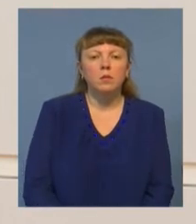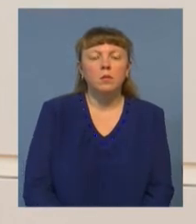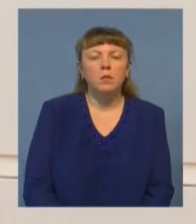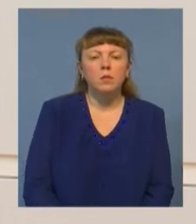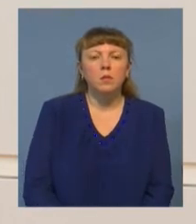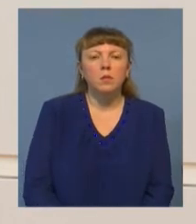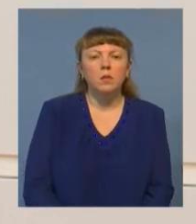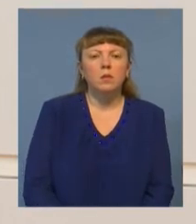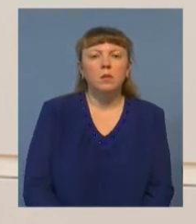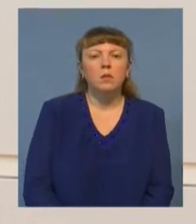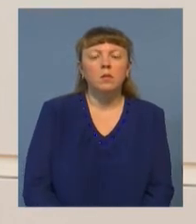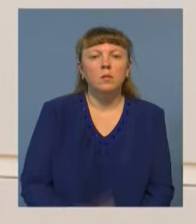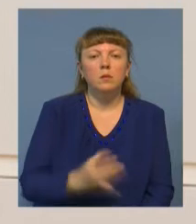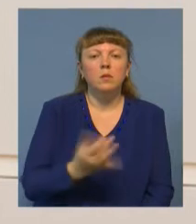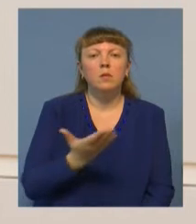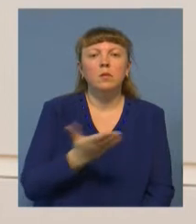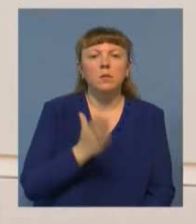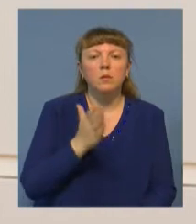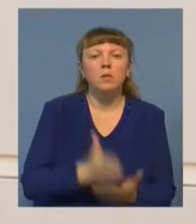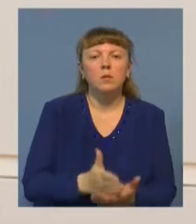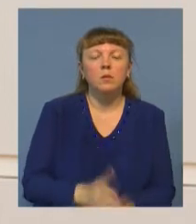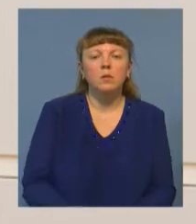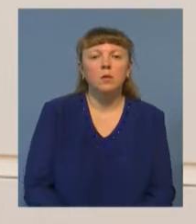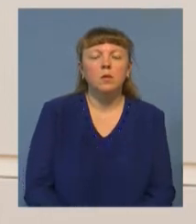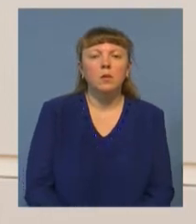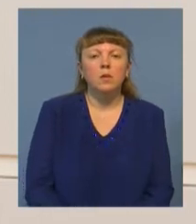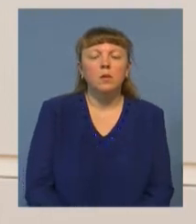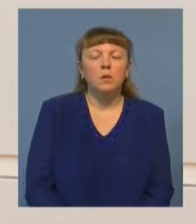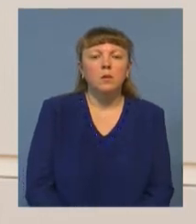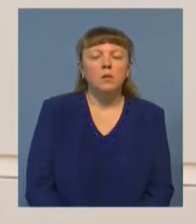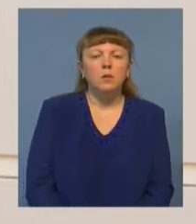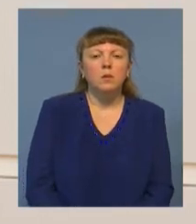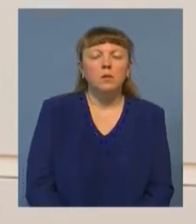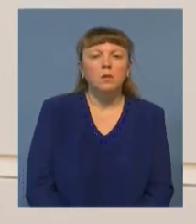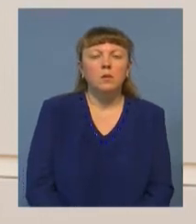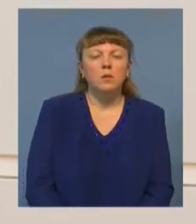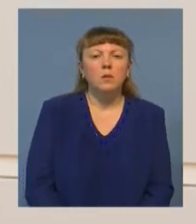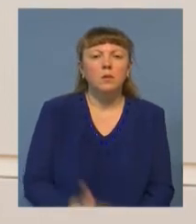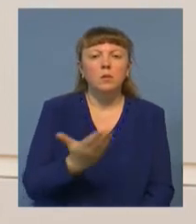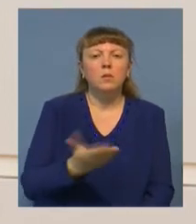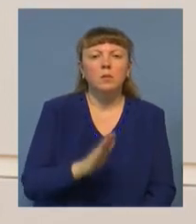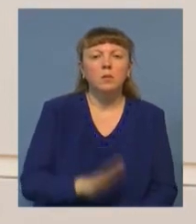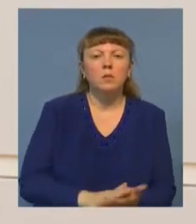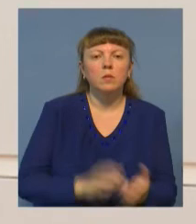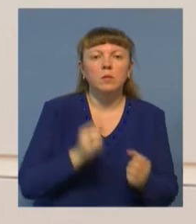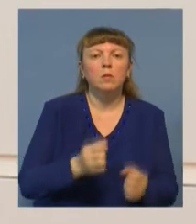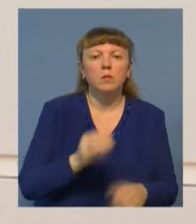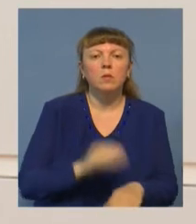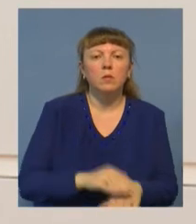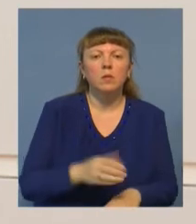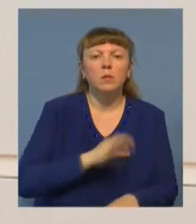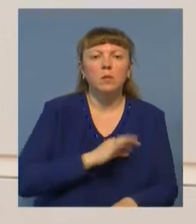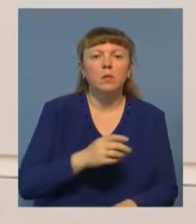порождает вот установление данного какой факта? Цели, да, какая цель? Это обязательное условие при обращении с заявлением об установлении фактов,